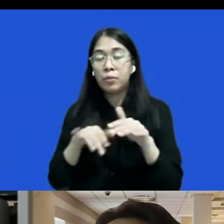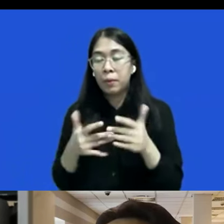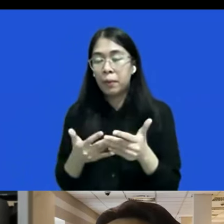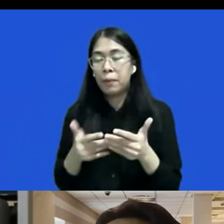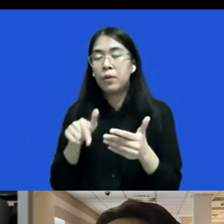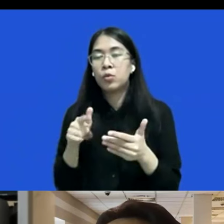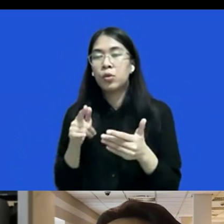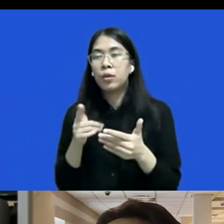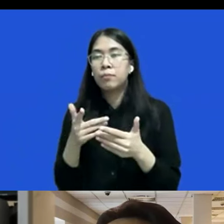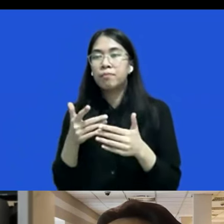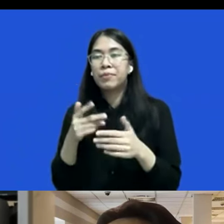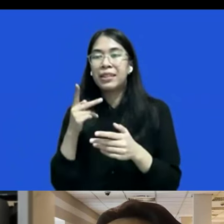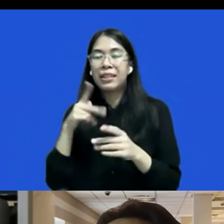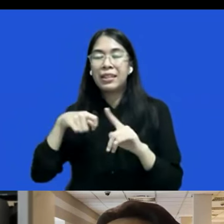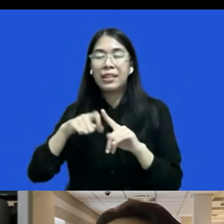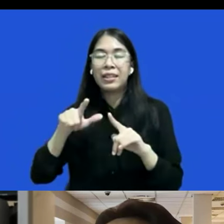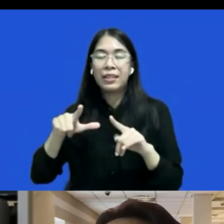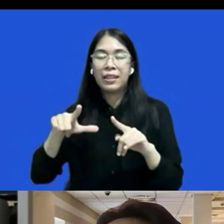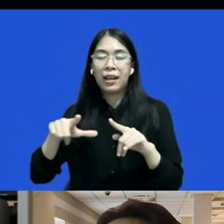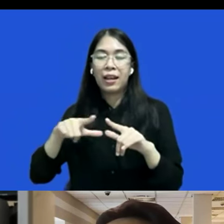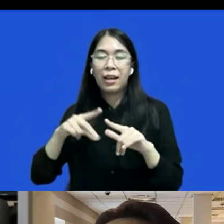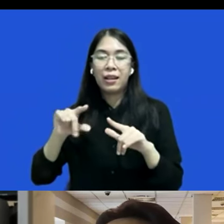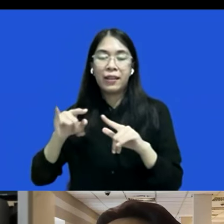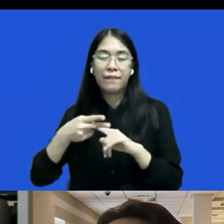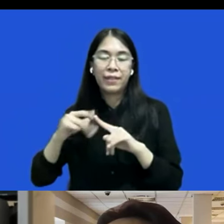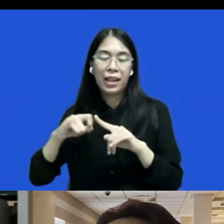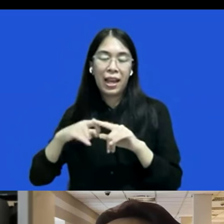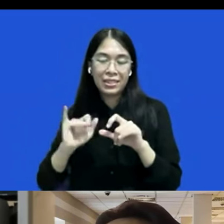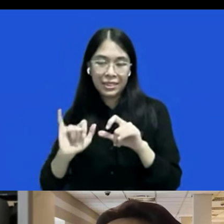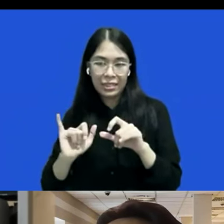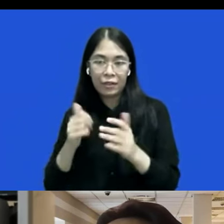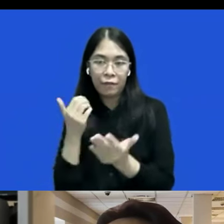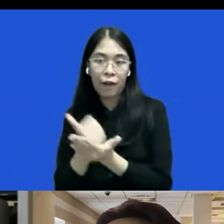faktual. Itu standarnya atas apa yang dilaporkan oleh orang.